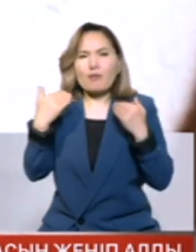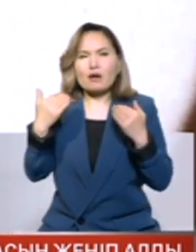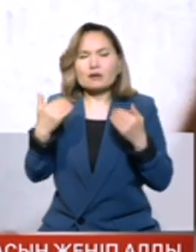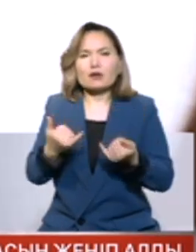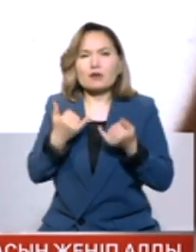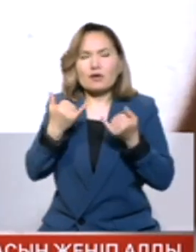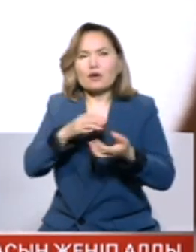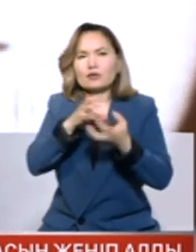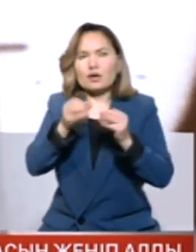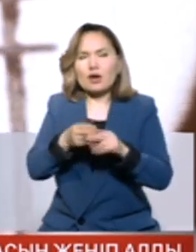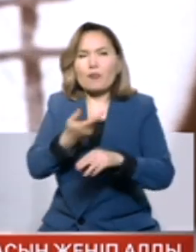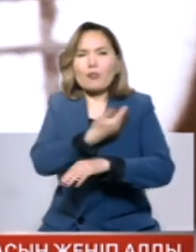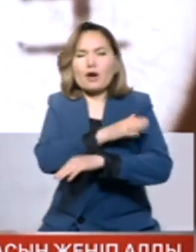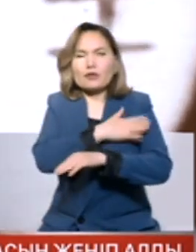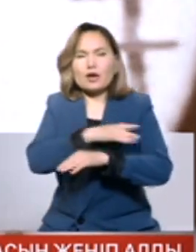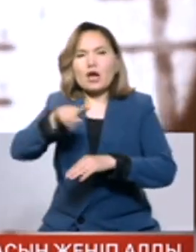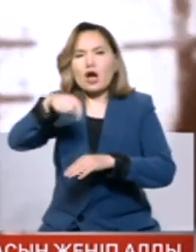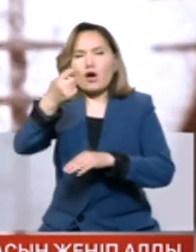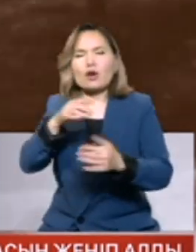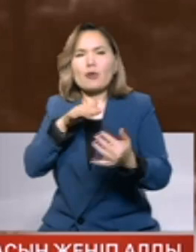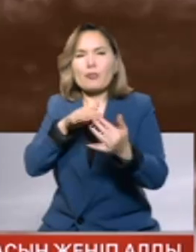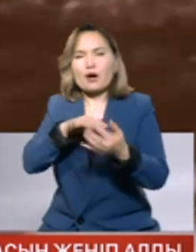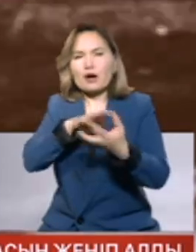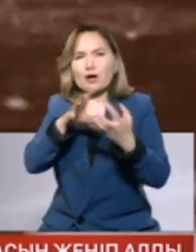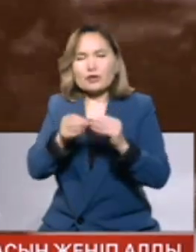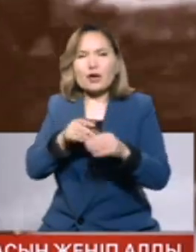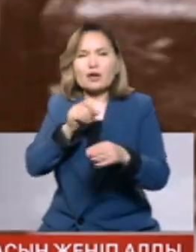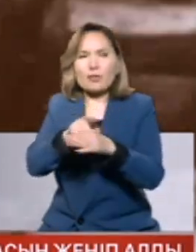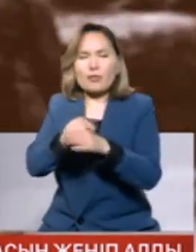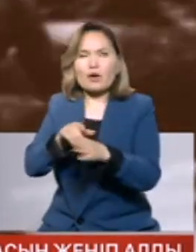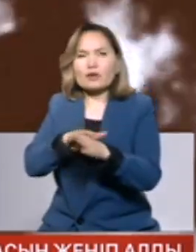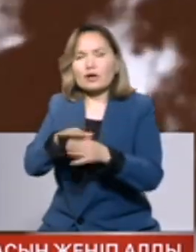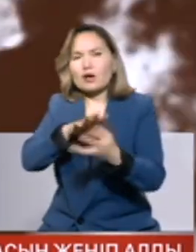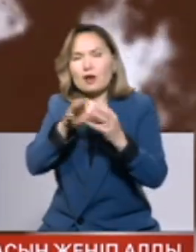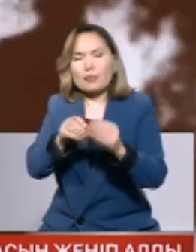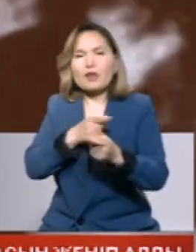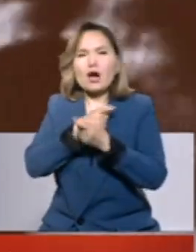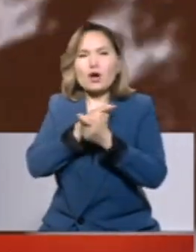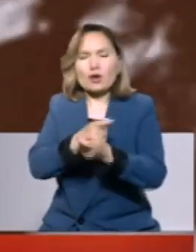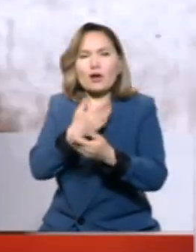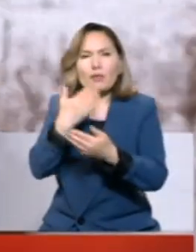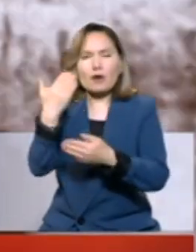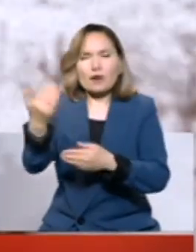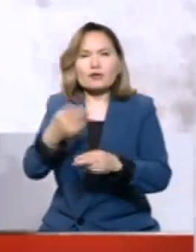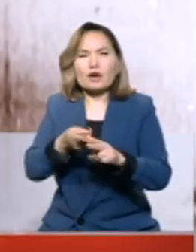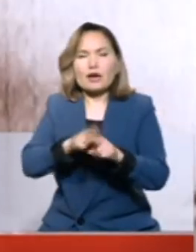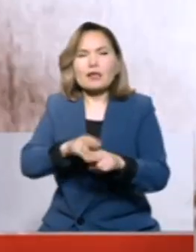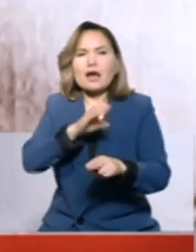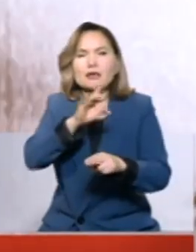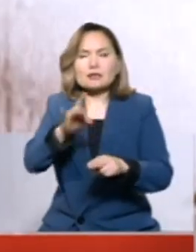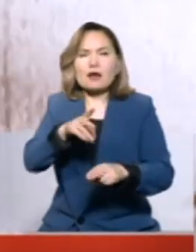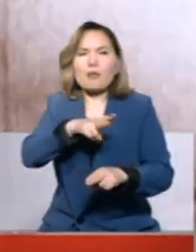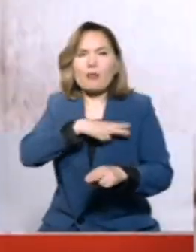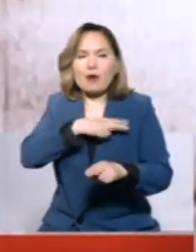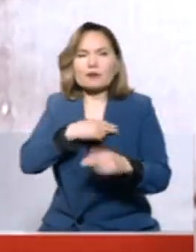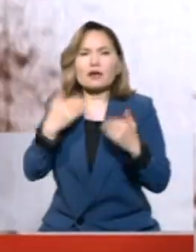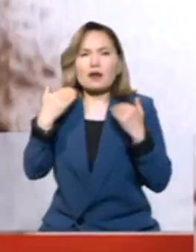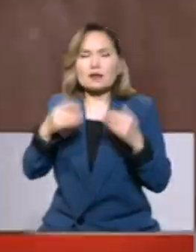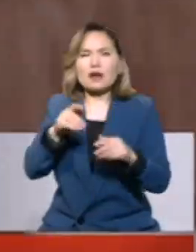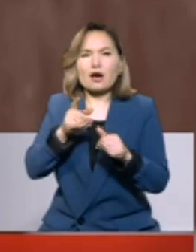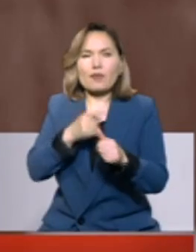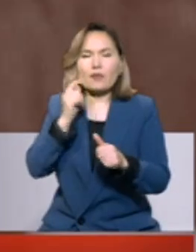болатын. Польша жеріндегі шайқаста жауынгерлік тапсырманы орындап көрсеткен ерлігі үшін оған Кеңес одағының батыры атағы